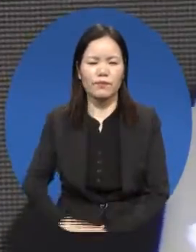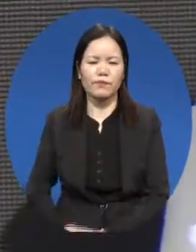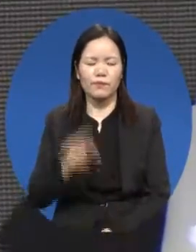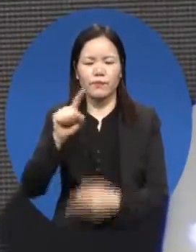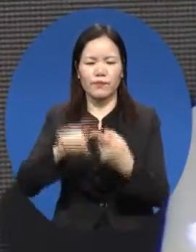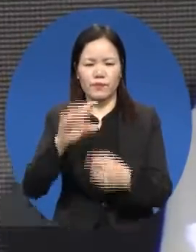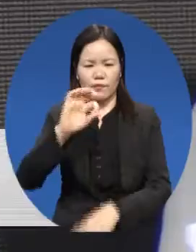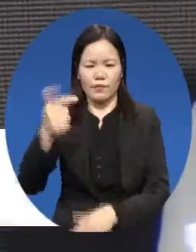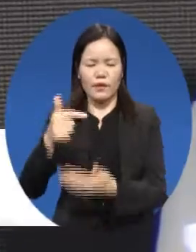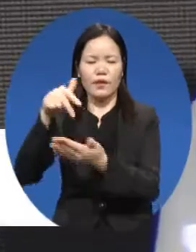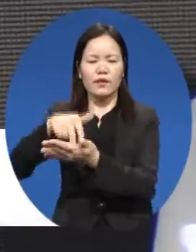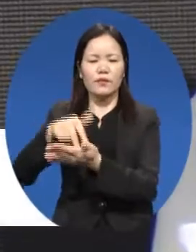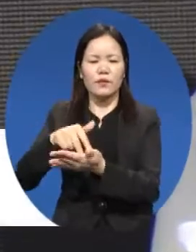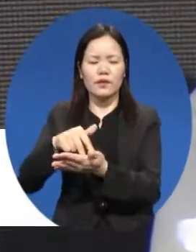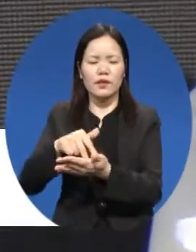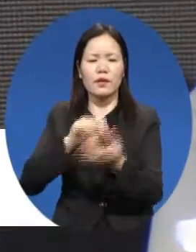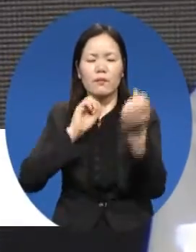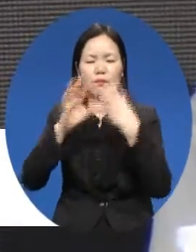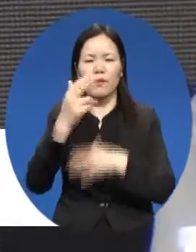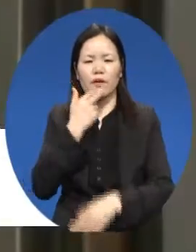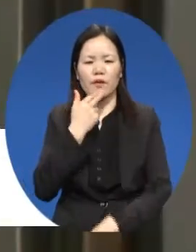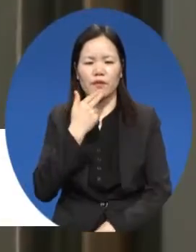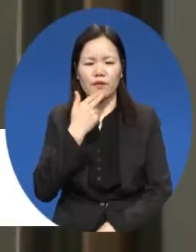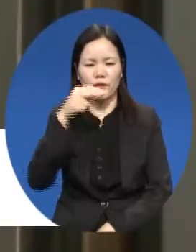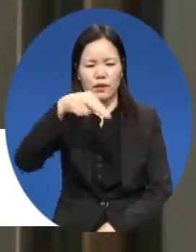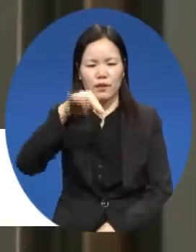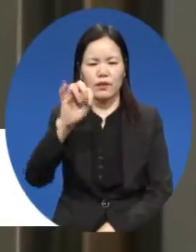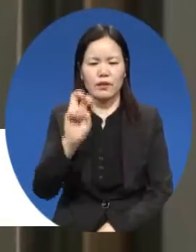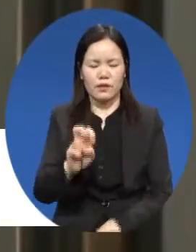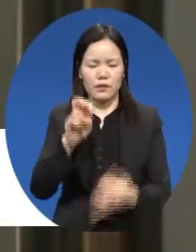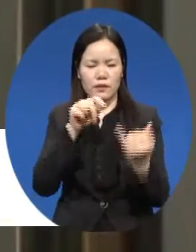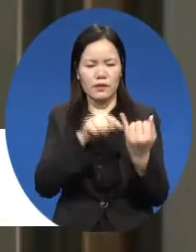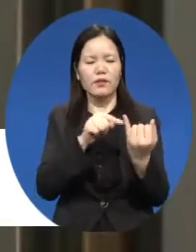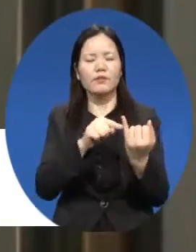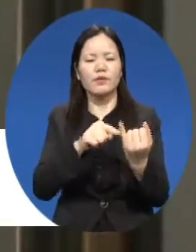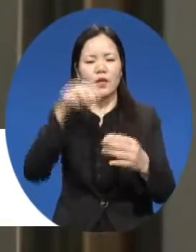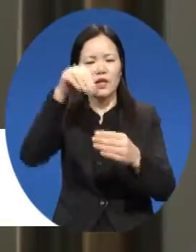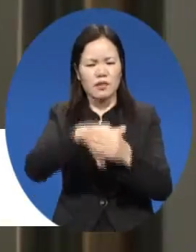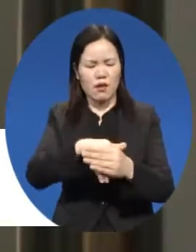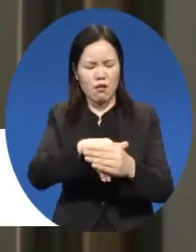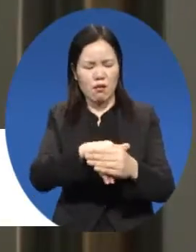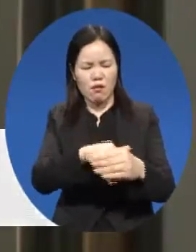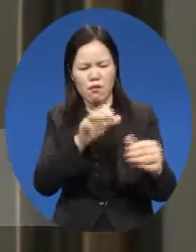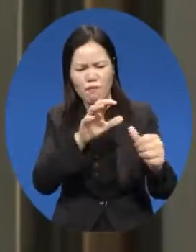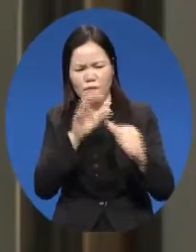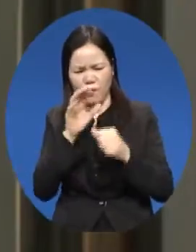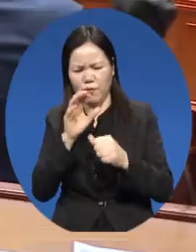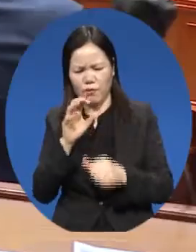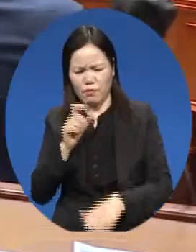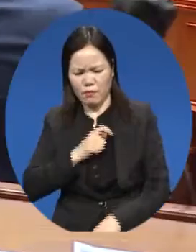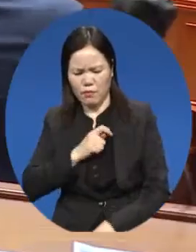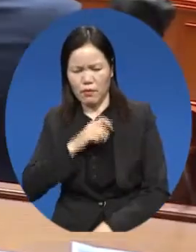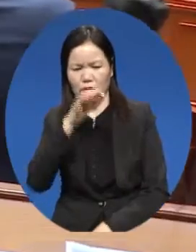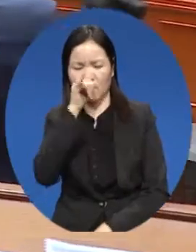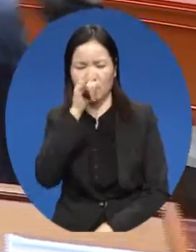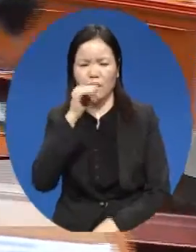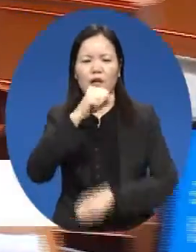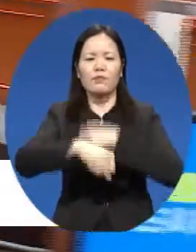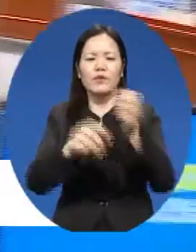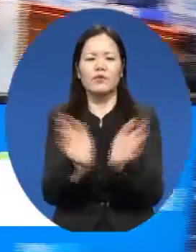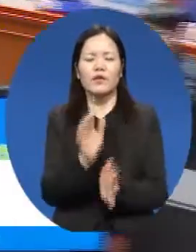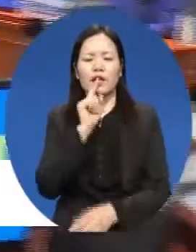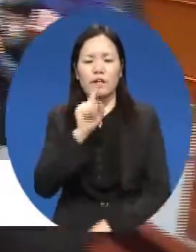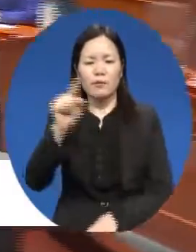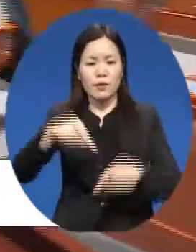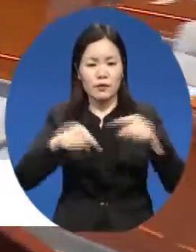이에 대해 안 후보는 일단 무반응, 심상정 정의당 후보는 선거용으로 의심하고 있습니다. 민주당이